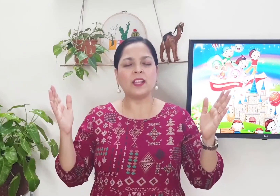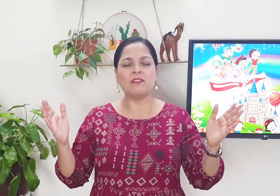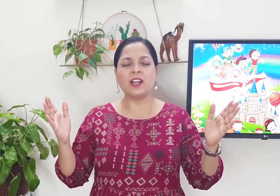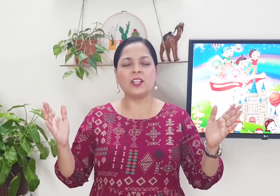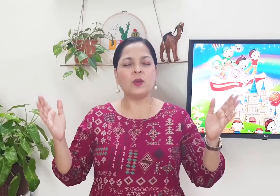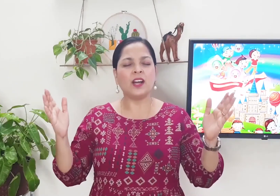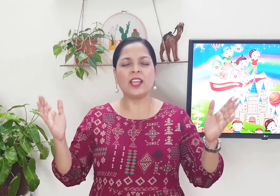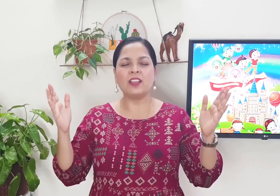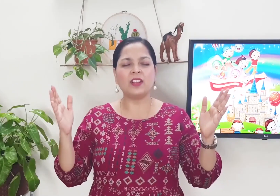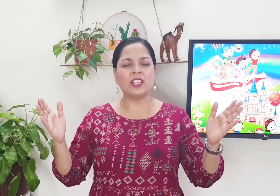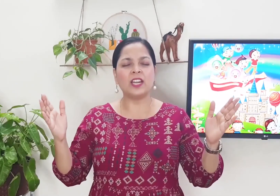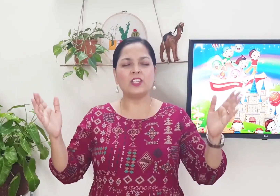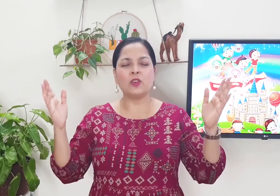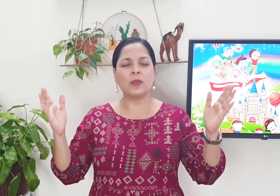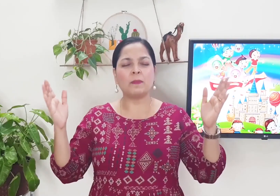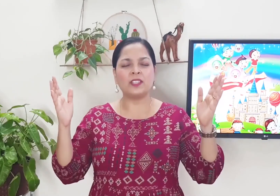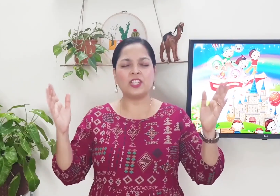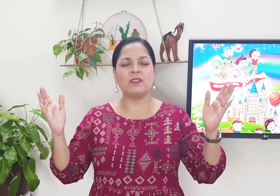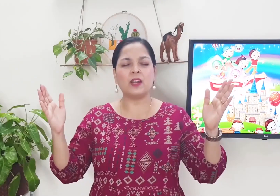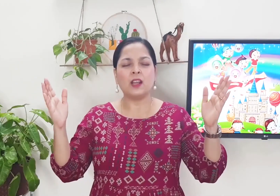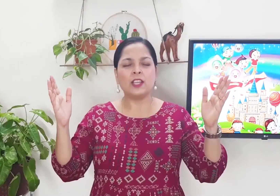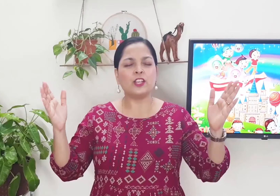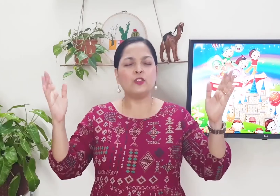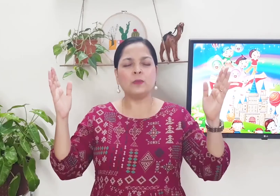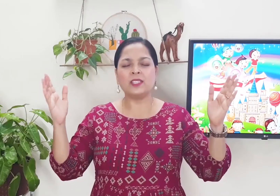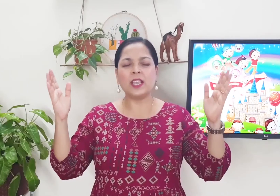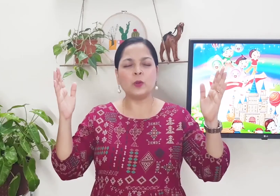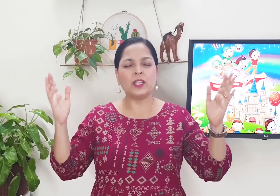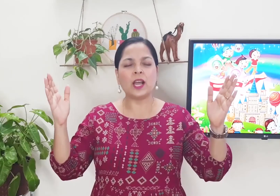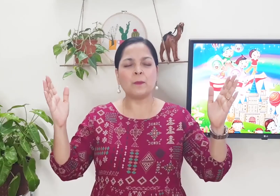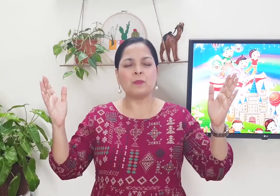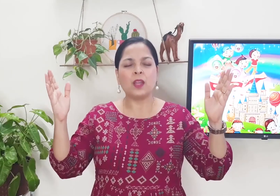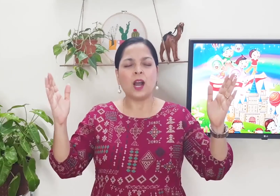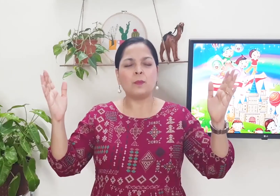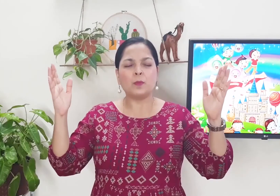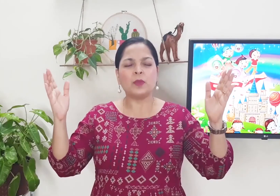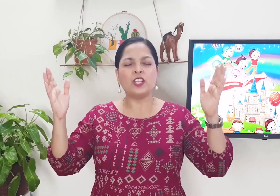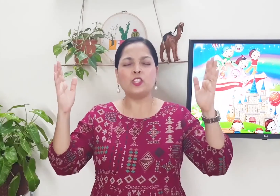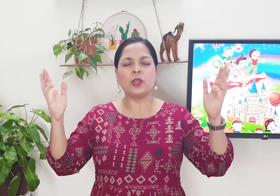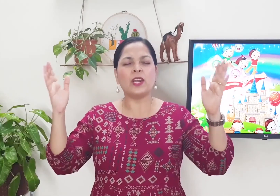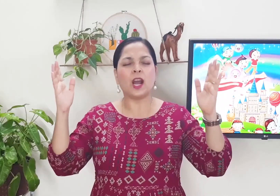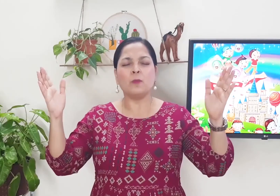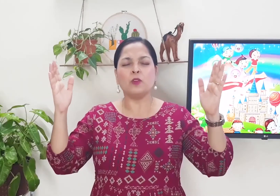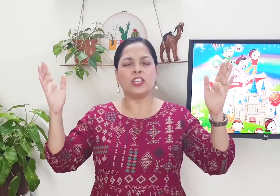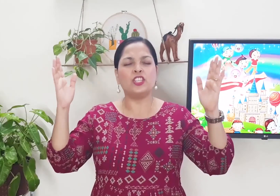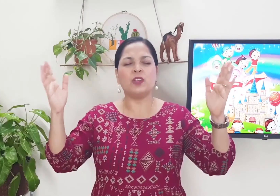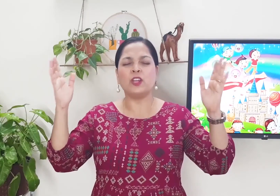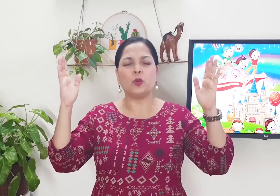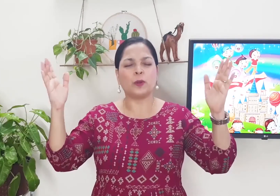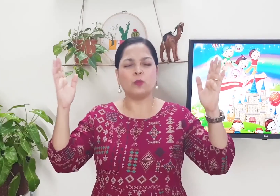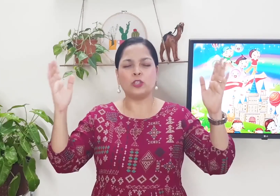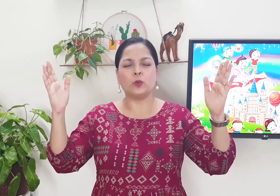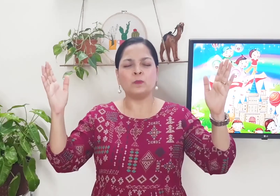मैं आपको धन्यवाद देती हूँ हर एक व्यक्ति के लिए जिन्होंने भी अपना जीवन यीशु मसीह को दिया है। हाँ प्रभु, मैं यीशु के नाम को उनके